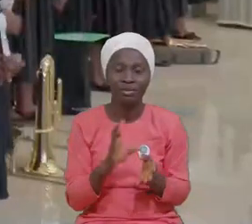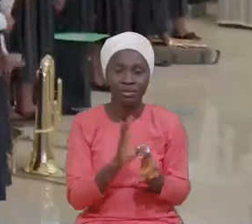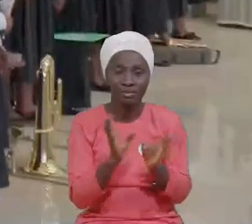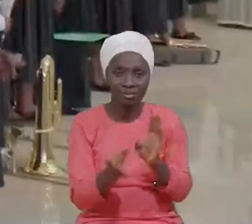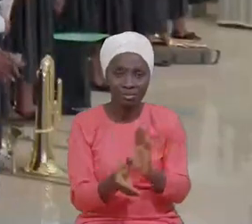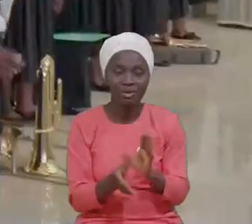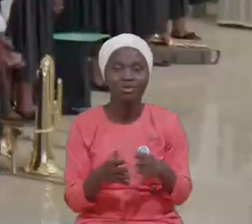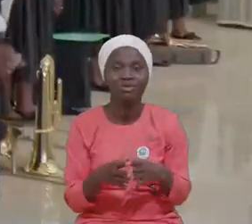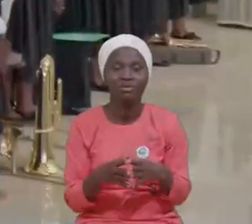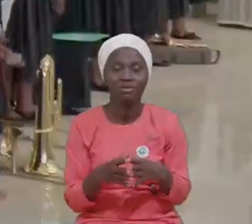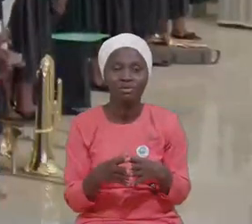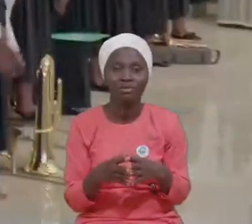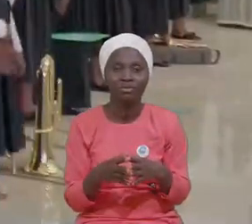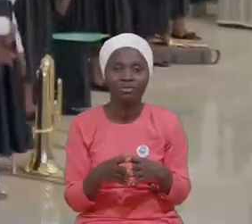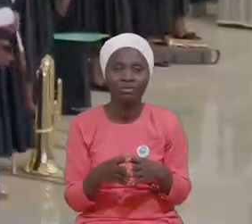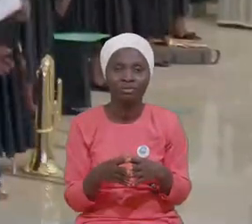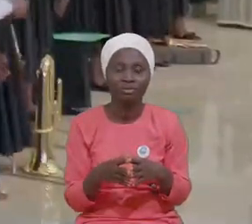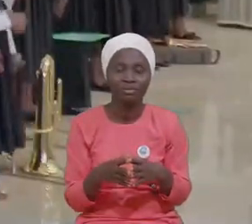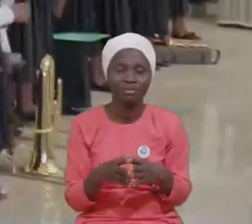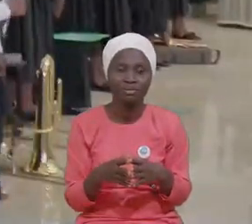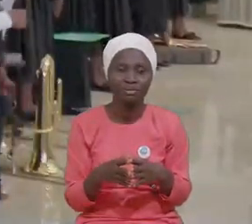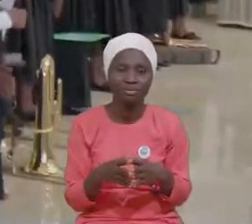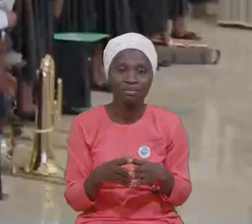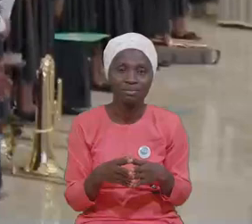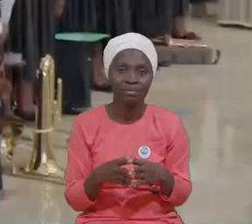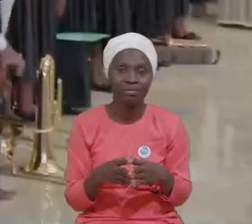La conversion glorieuse